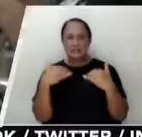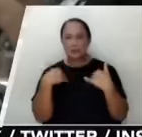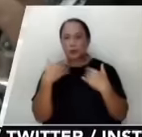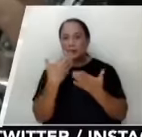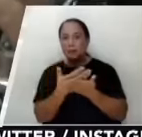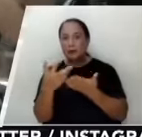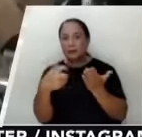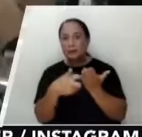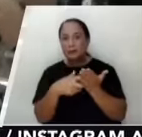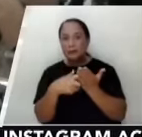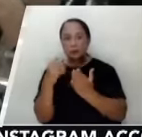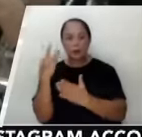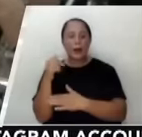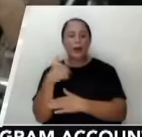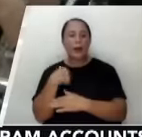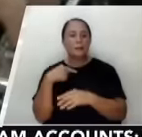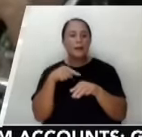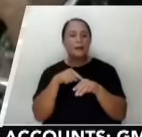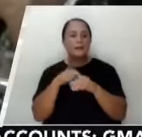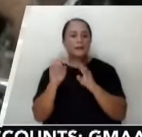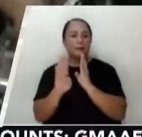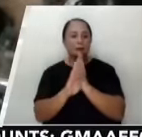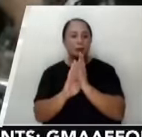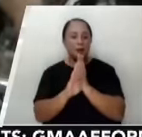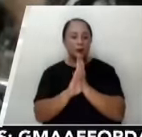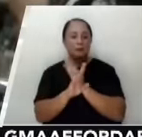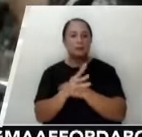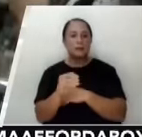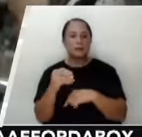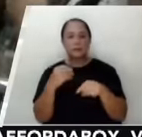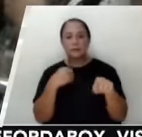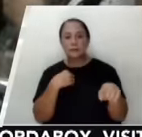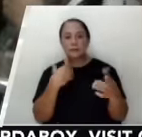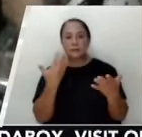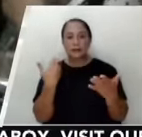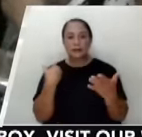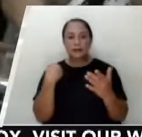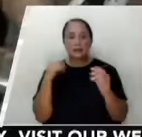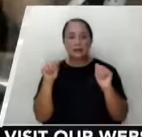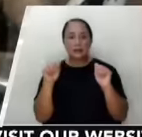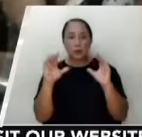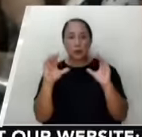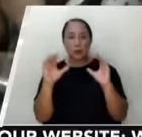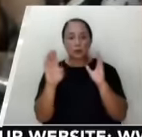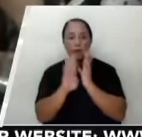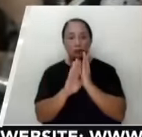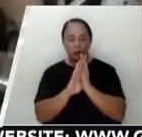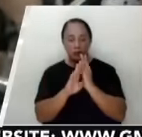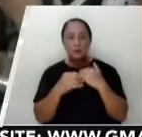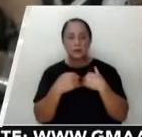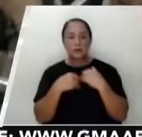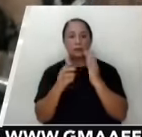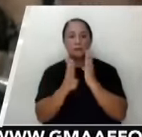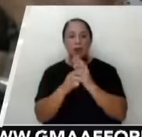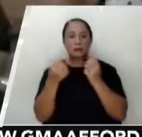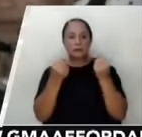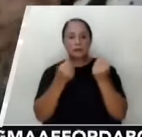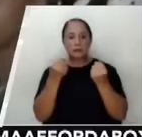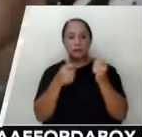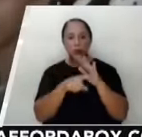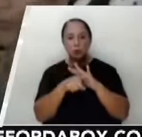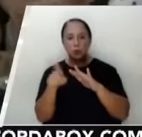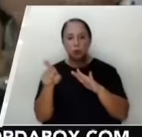dahil may mga extra buses at saka doon sa mga hindi de-aircon na bus. Doon naman sa mga bus driver na tumakas sa drug test